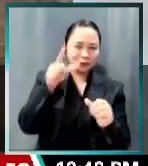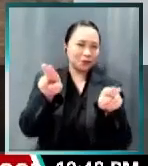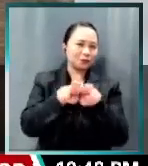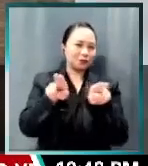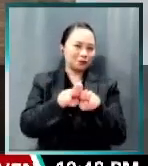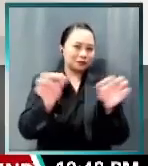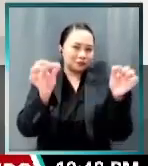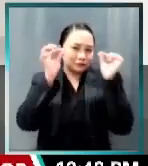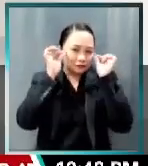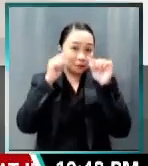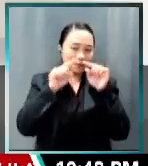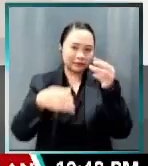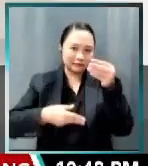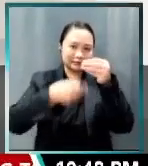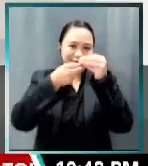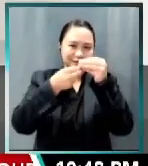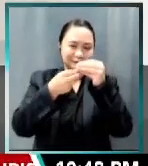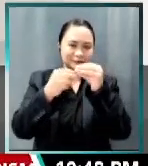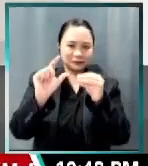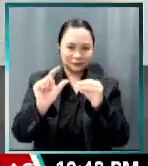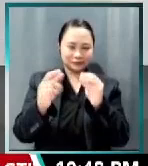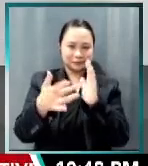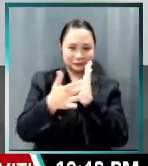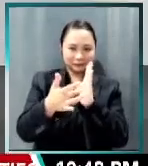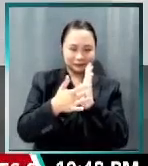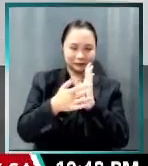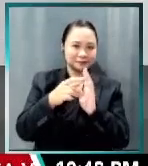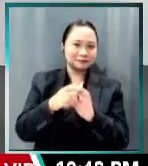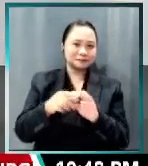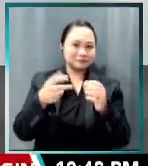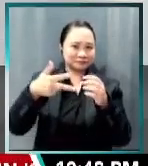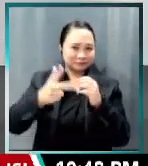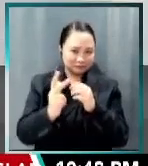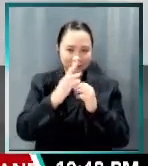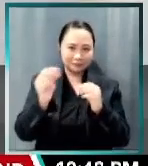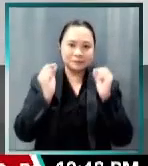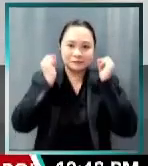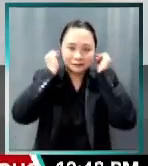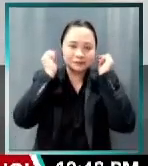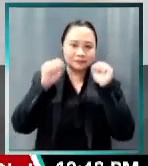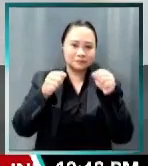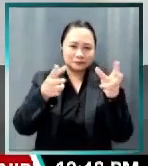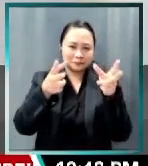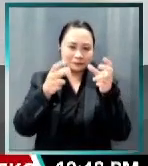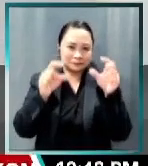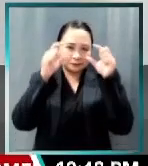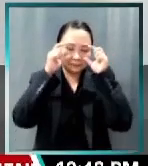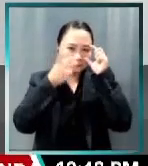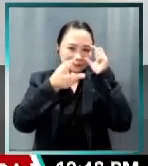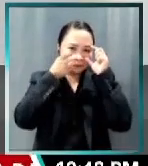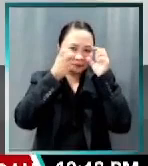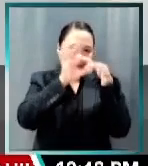na computer device. May camera rin at headphone jack. Kaya nitong kumilala ng mga bagay at bumasa ng text. Wala